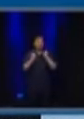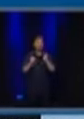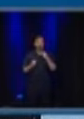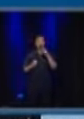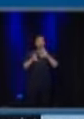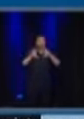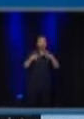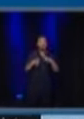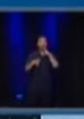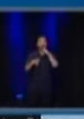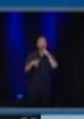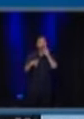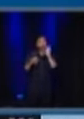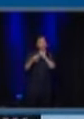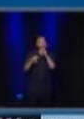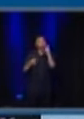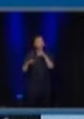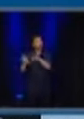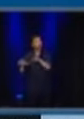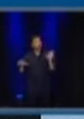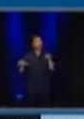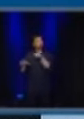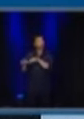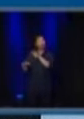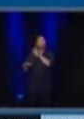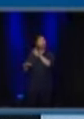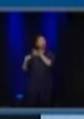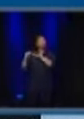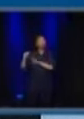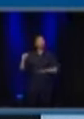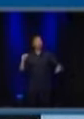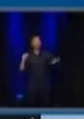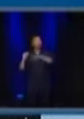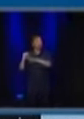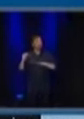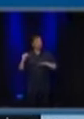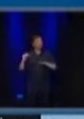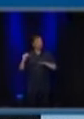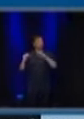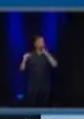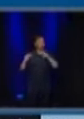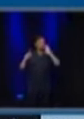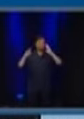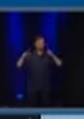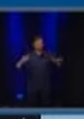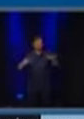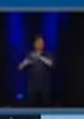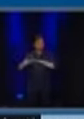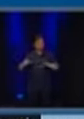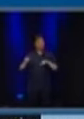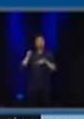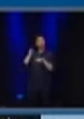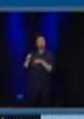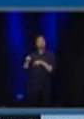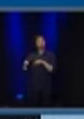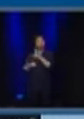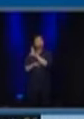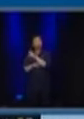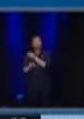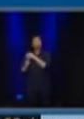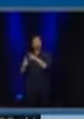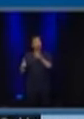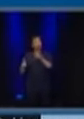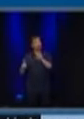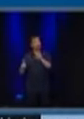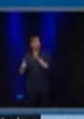certains groupes. Surtout chez les moins de 40 ans. Je vous donne des chiffres. De 30 à 39 ans, on est